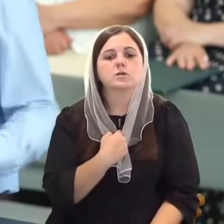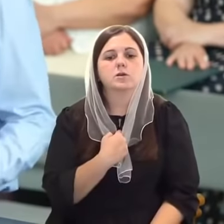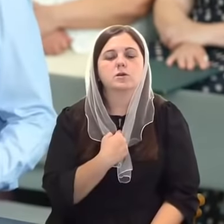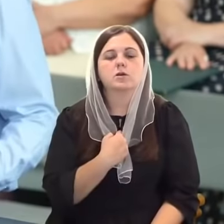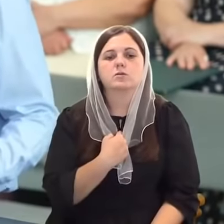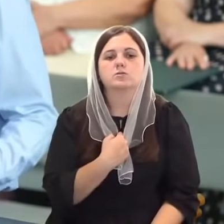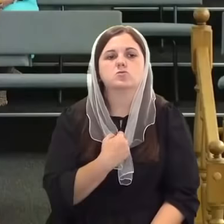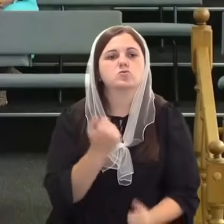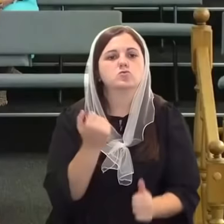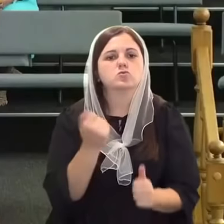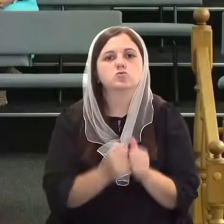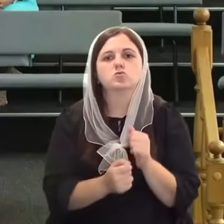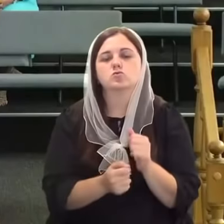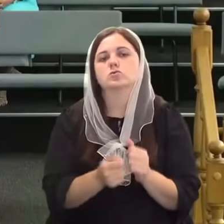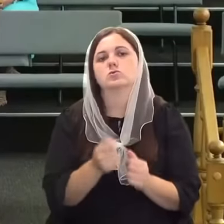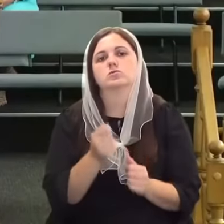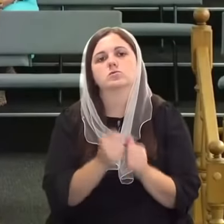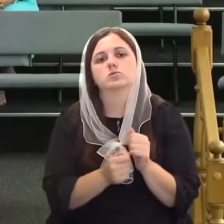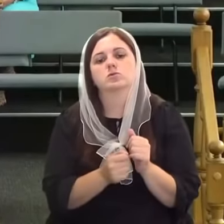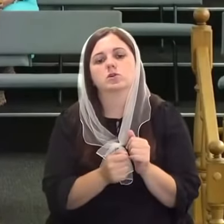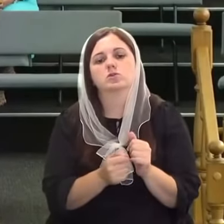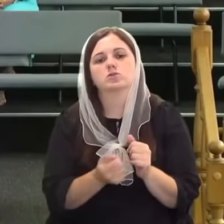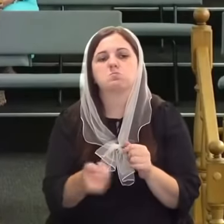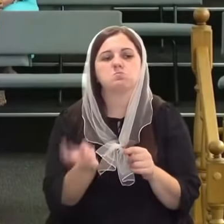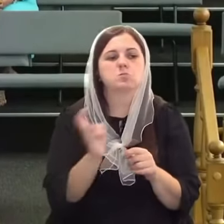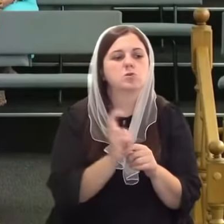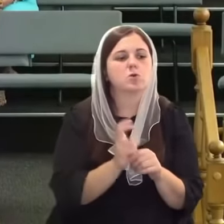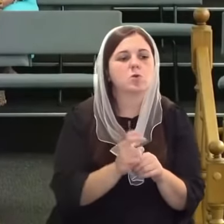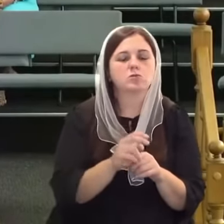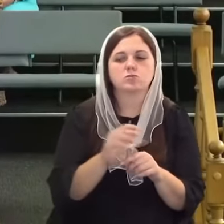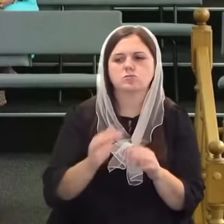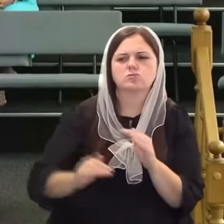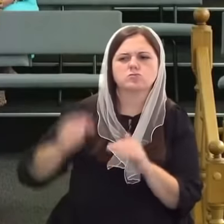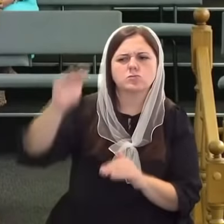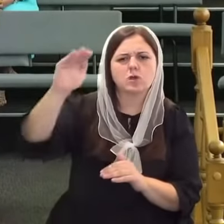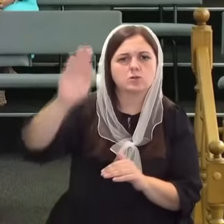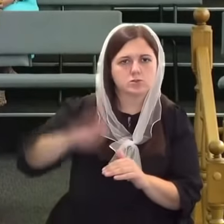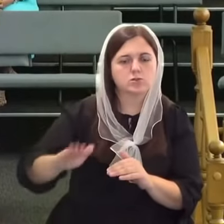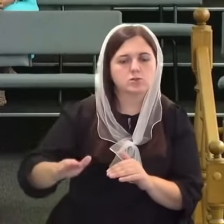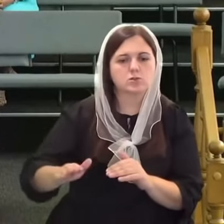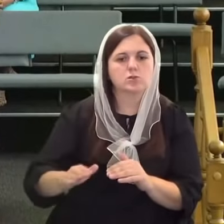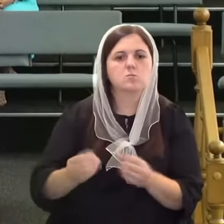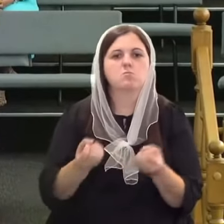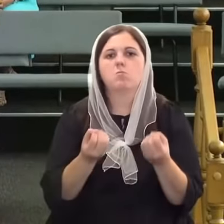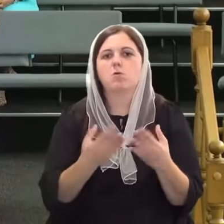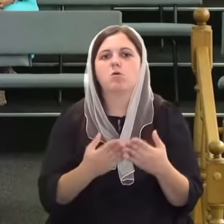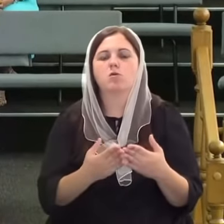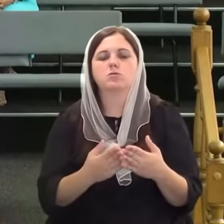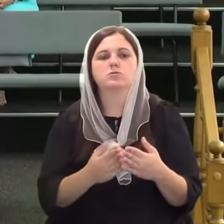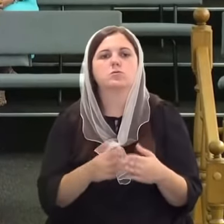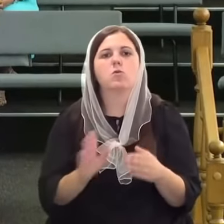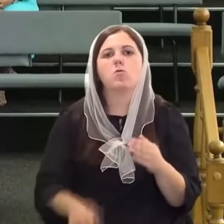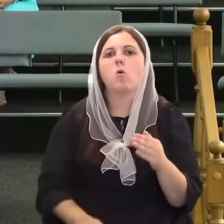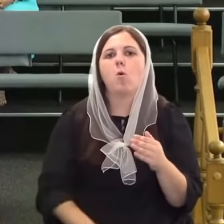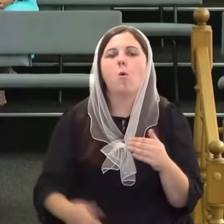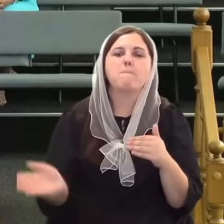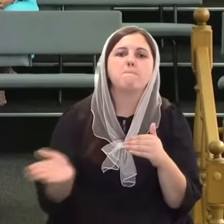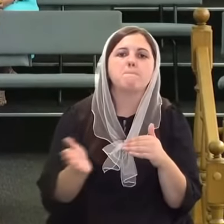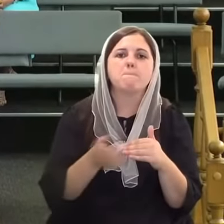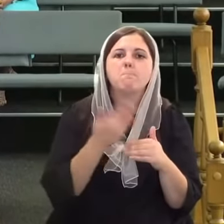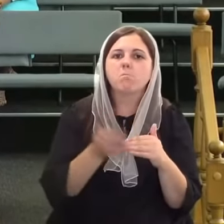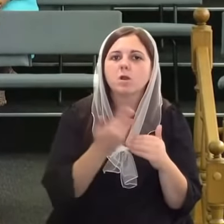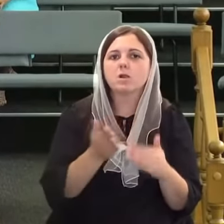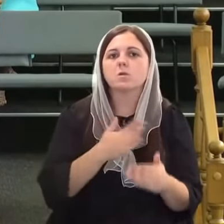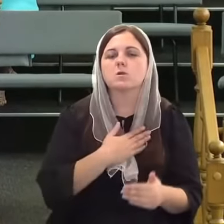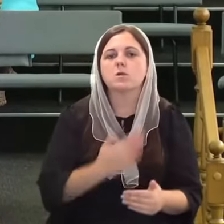просто ложился спать, и подходил старшеклассник, и просто ногой бил в живот. И я помню,